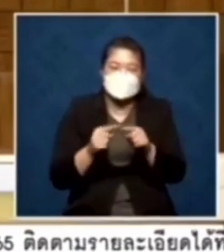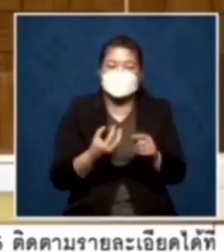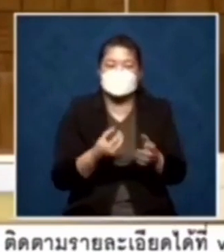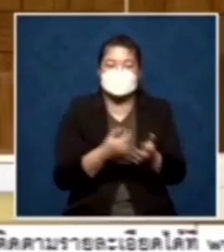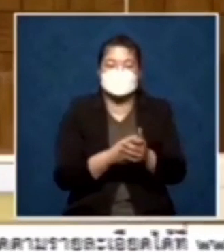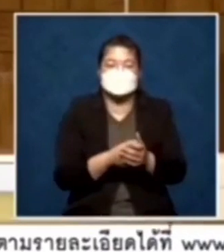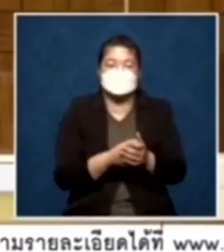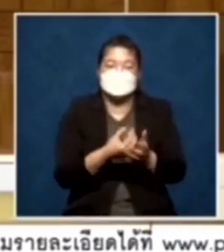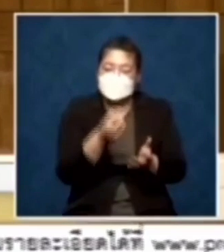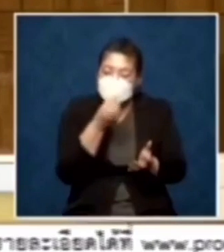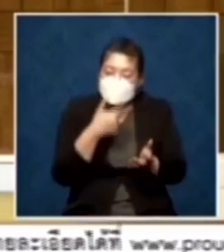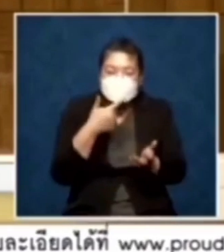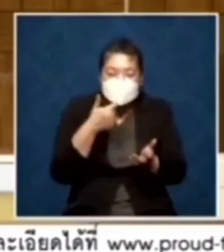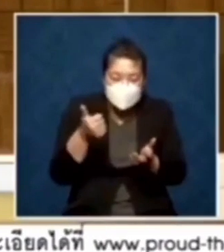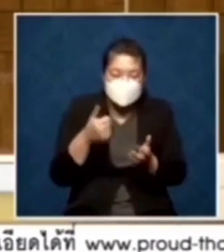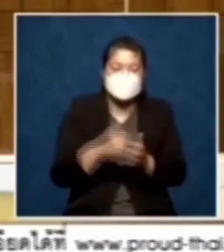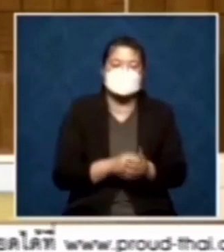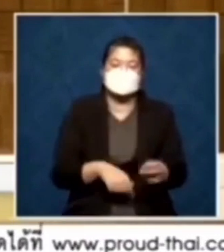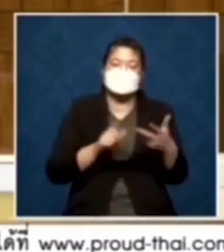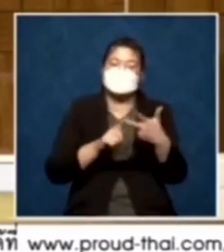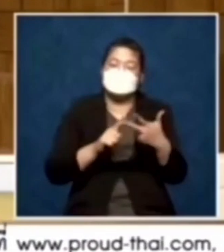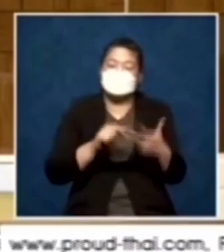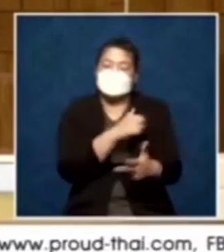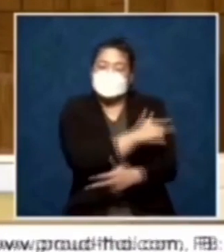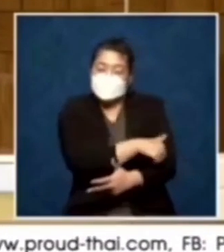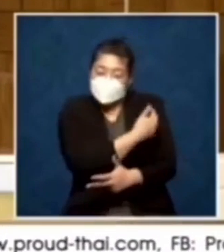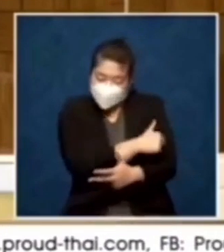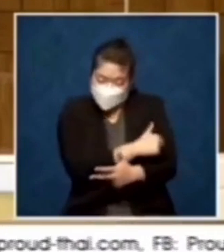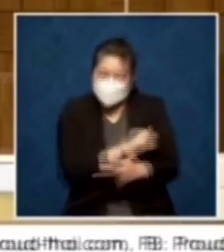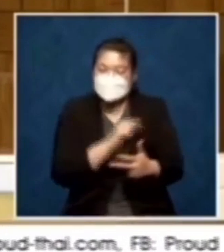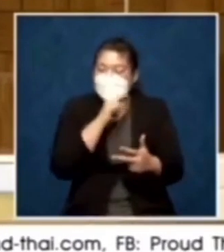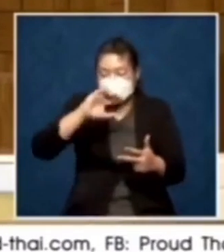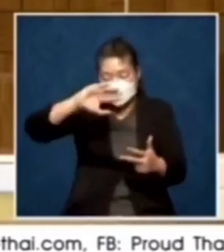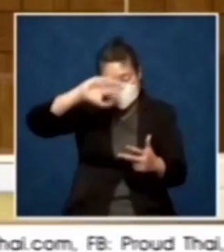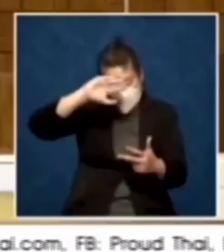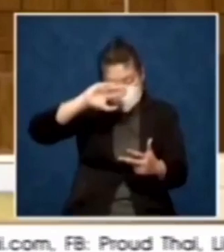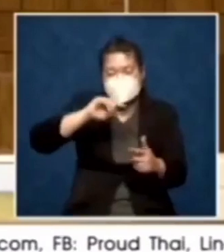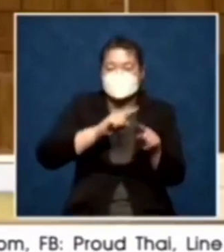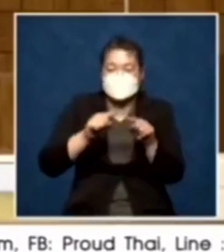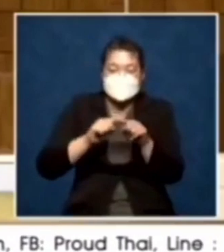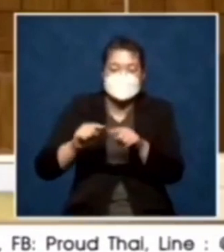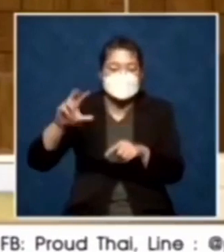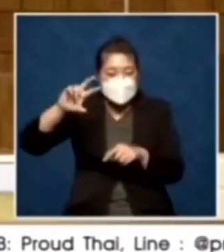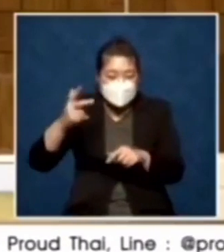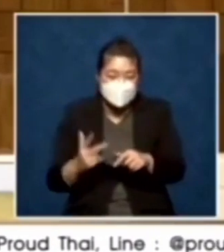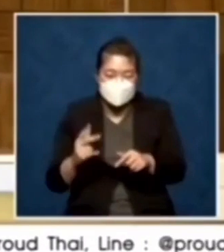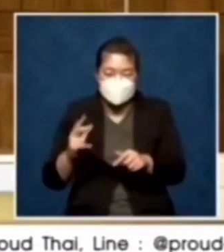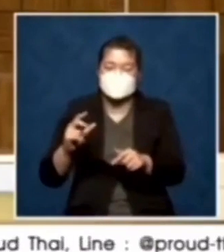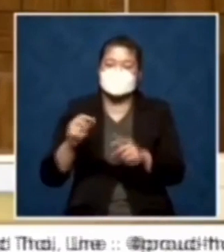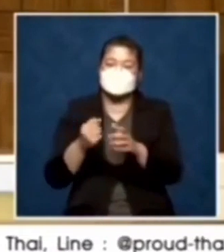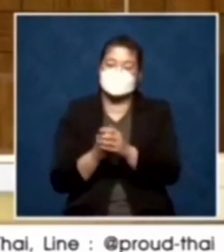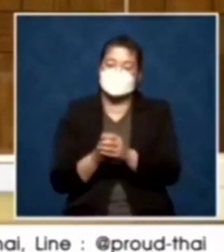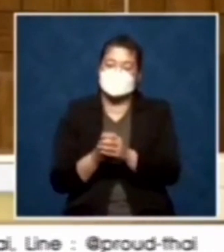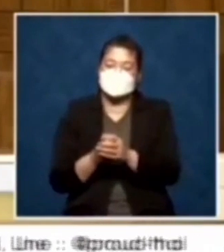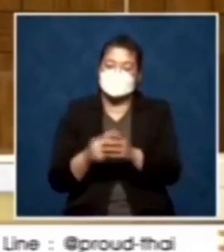ารถ้เรื่ของแพทย์ หากมีโรคภัยไ้เจ็บ กันชาอย่างรกษา